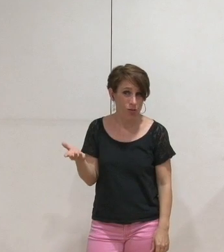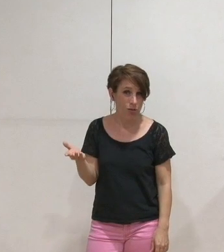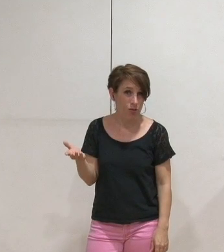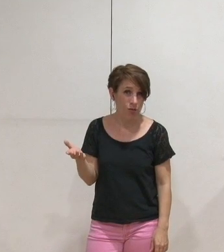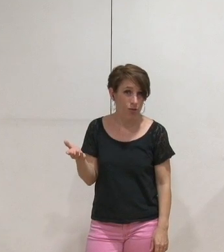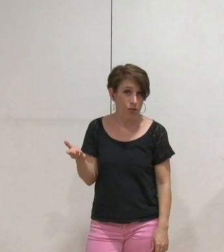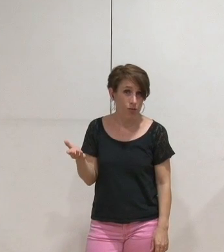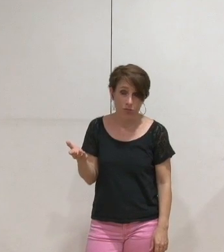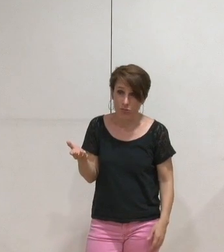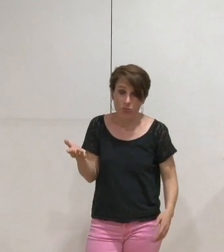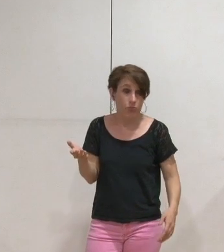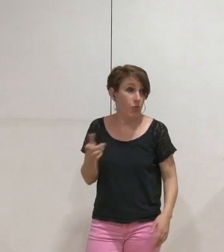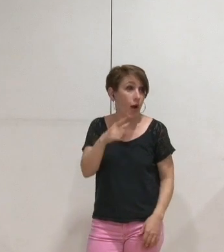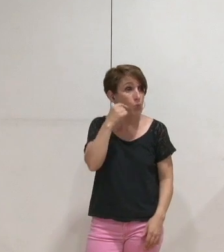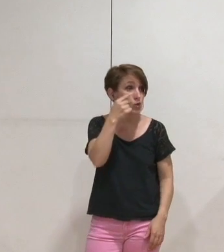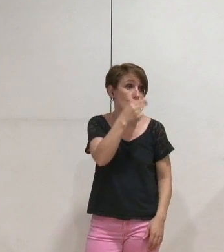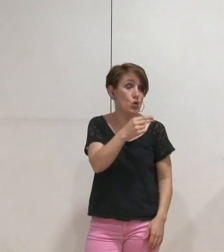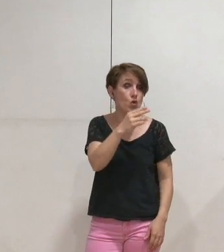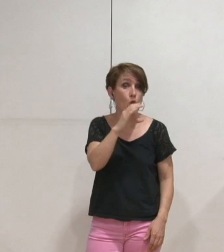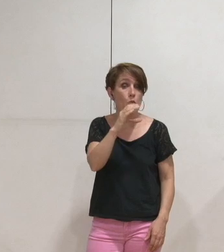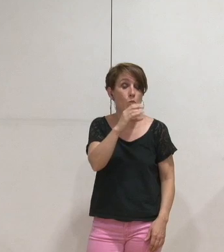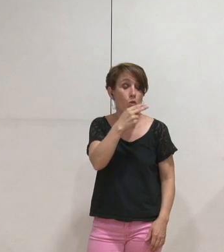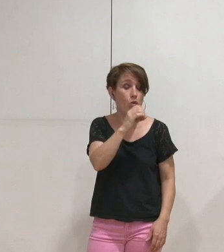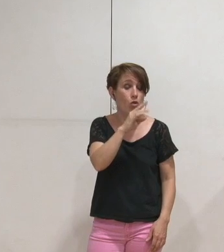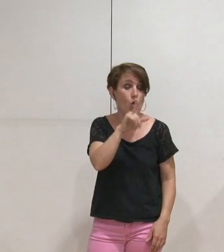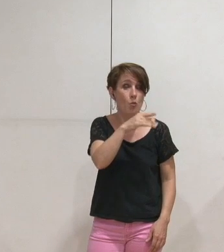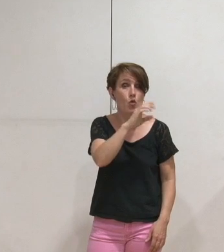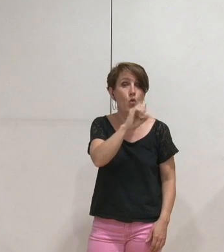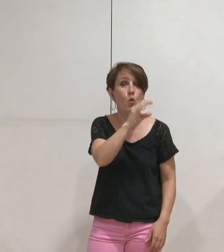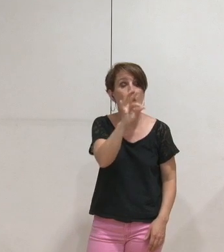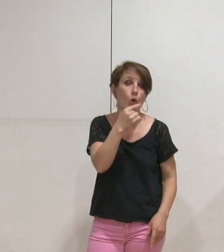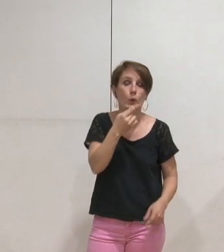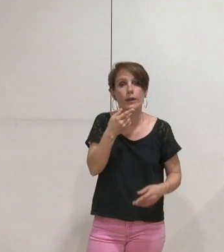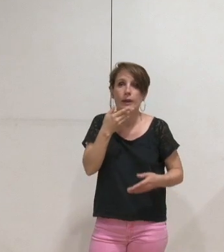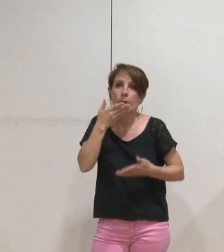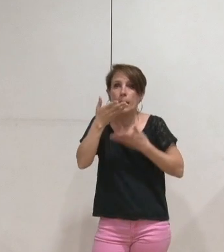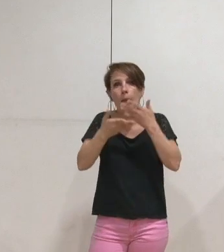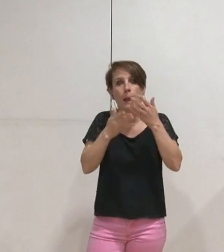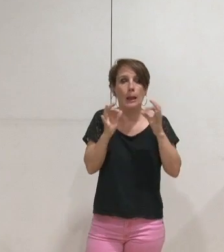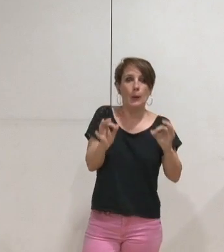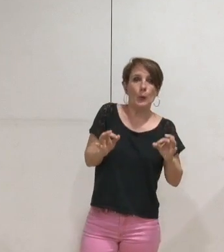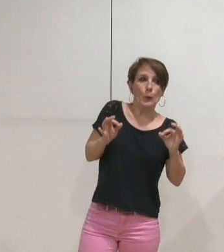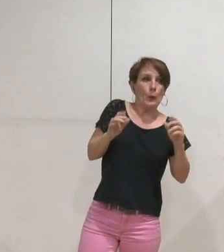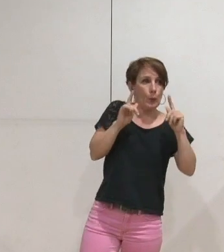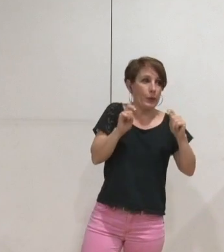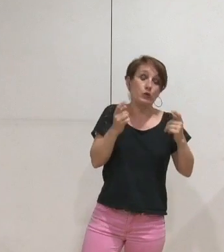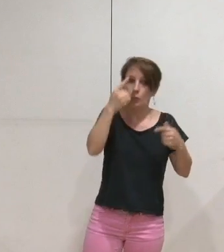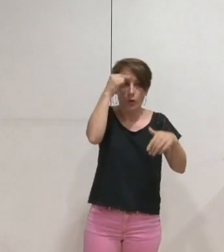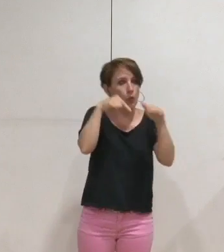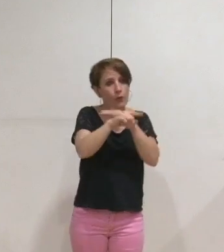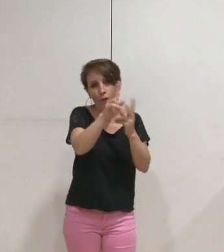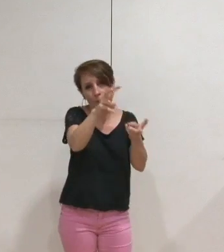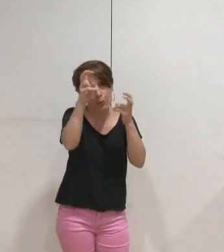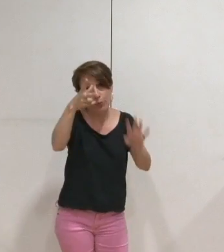évidemment le cours a pris des précautions oratoires et il faut toujours en prendre mais tout le monde a bien